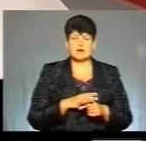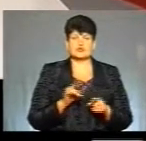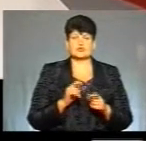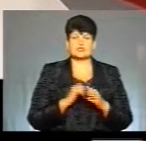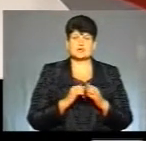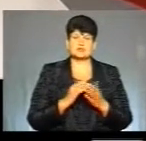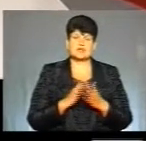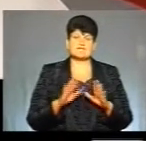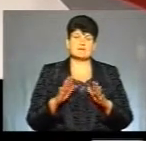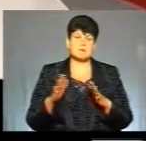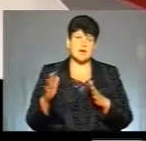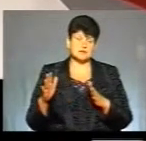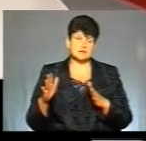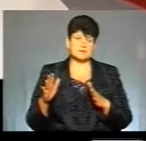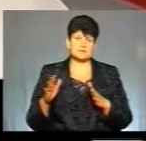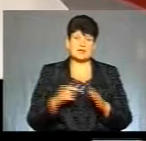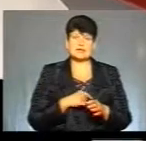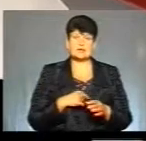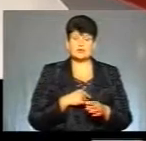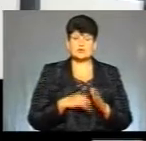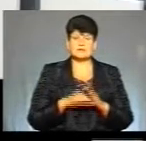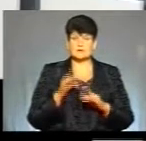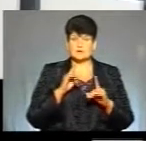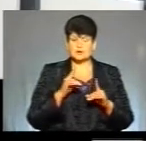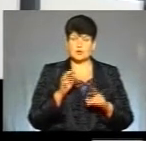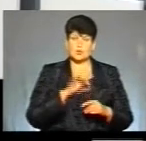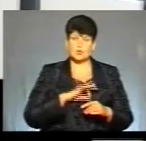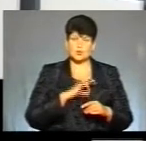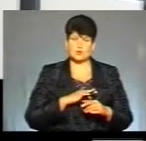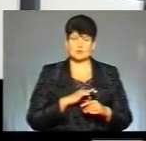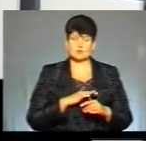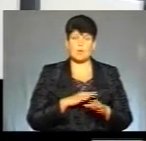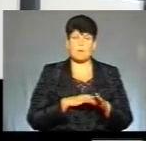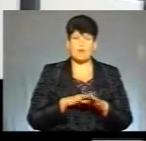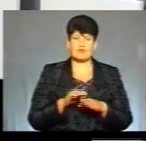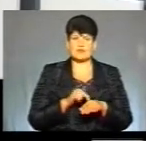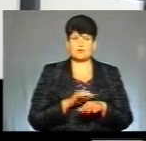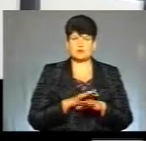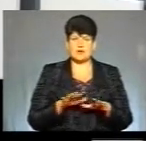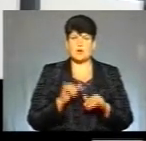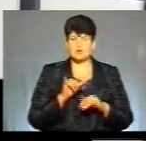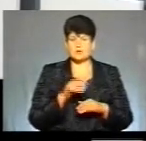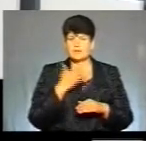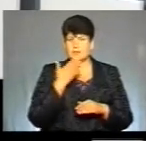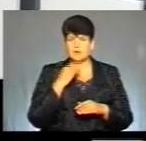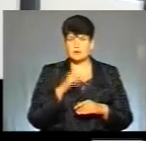коли депутати парламенту користуються повною недоторканністю, але в них немає такої